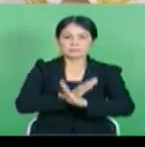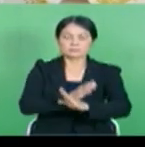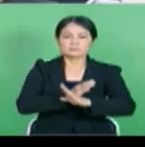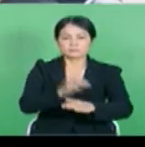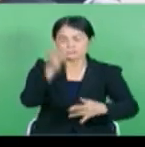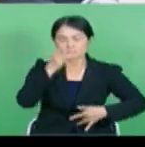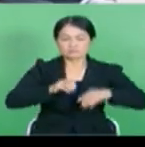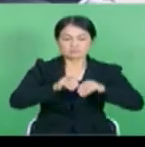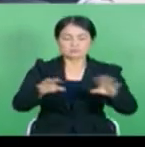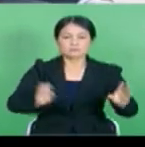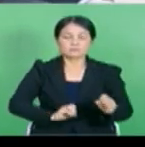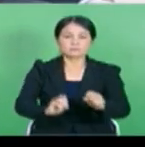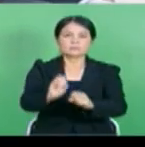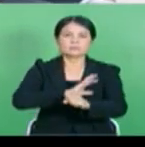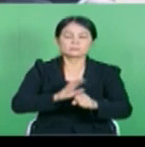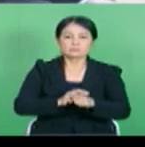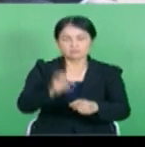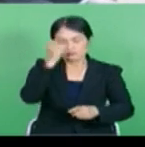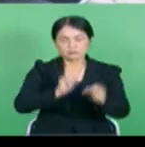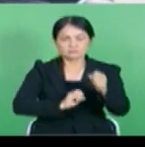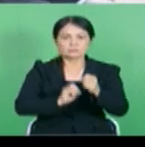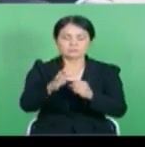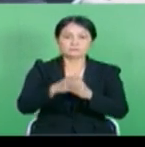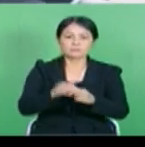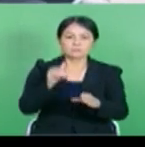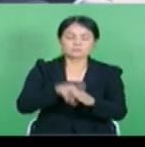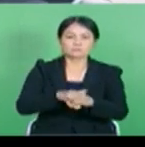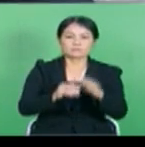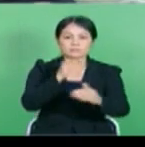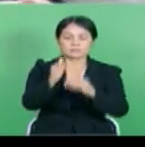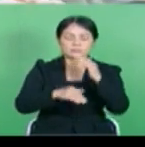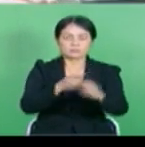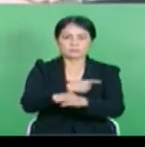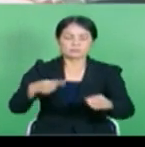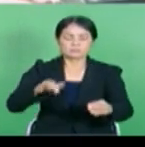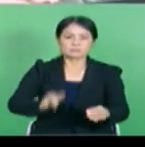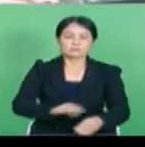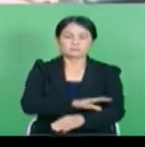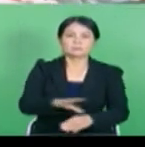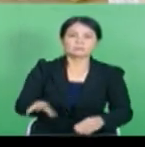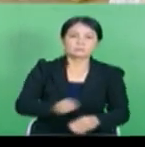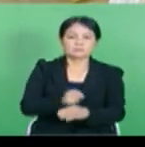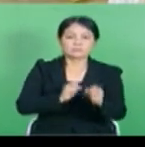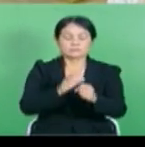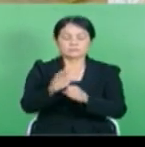កាត់ជំងឺរាលដាល COVID-19 និងគំនិតផ្ដួចផ្ដើមនៅក្នុងការអភិវឌ្ឍបៃតងនៅកម្ពុជា